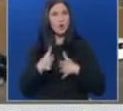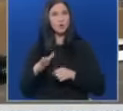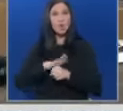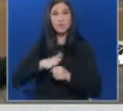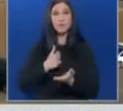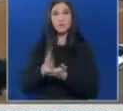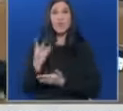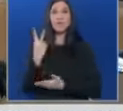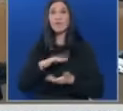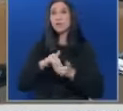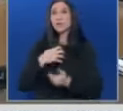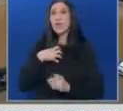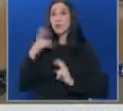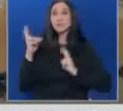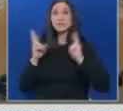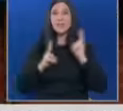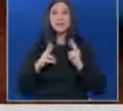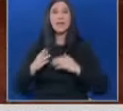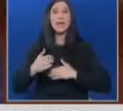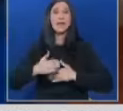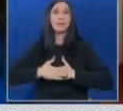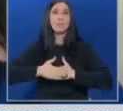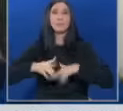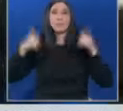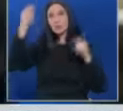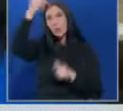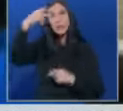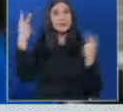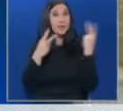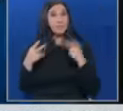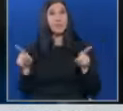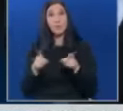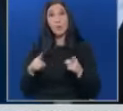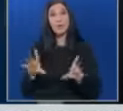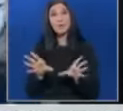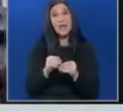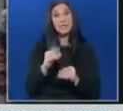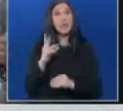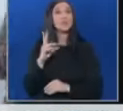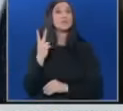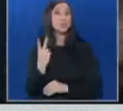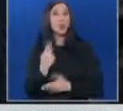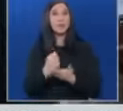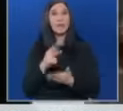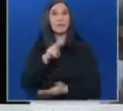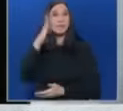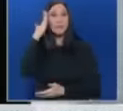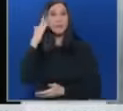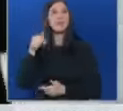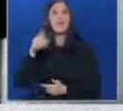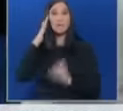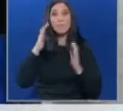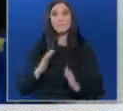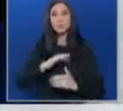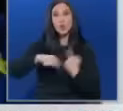Двете коалиции, ГЕРБ-СДС и ППДБ, да се разберат да управляват заедно с втория мандат. Двамата премиери в това правителство на ротация говориха